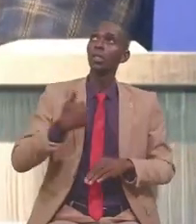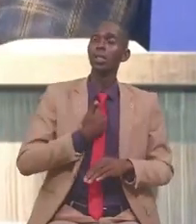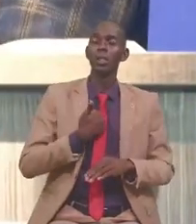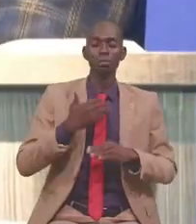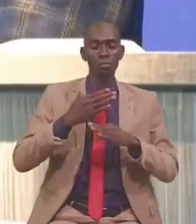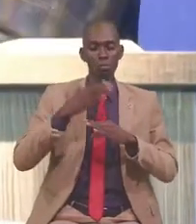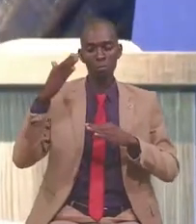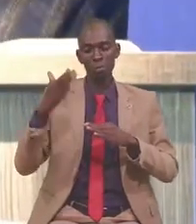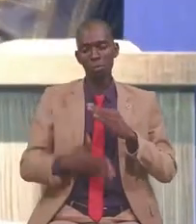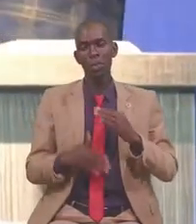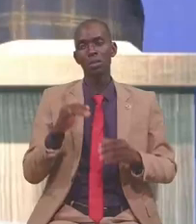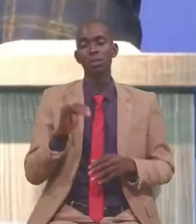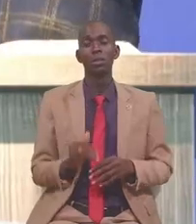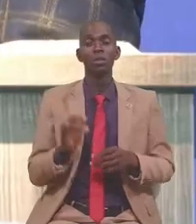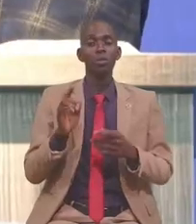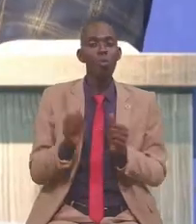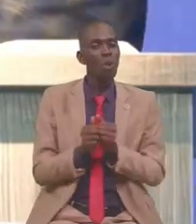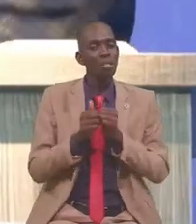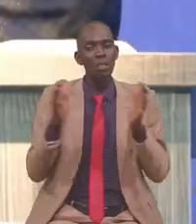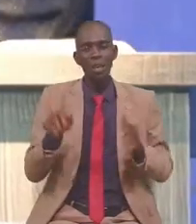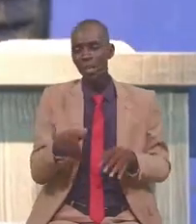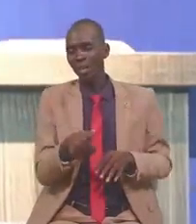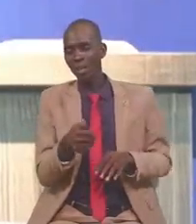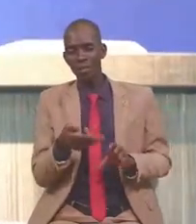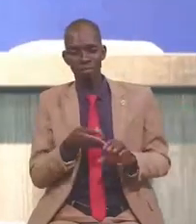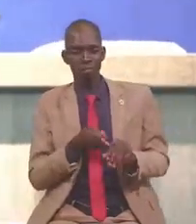entièrement, sans réserve.